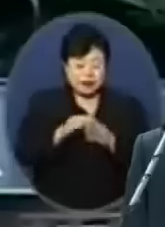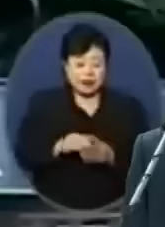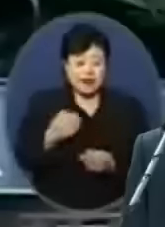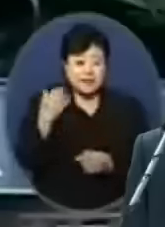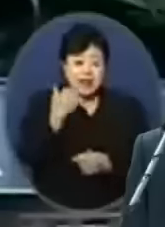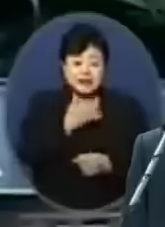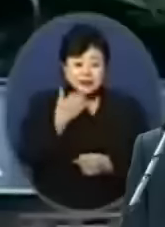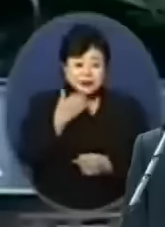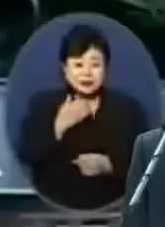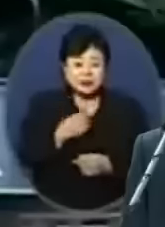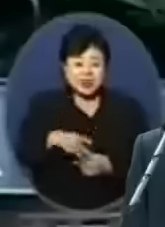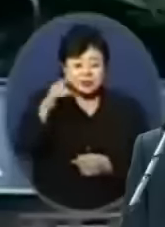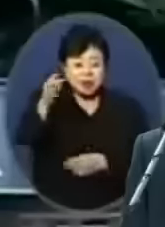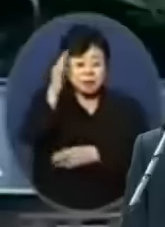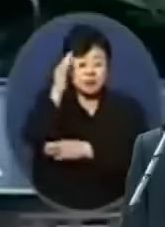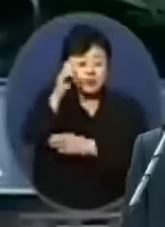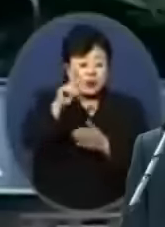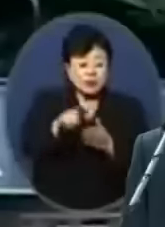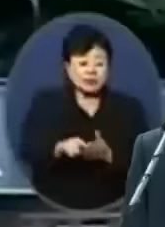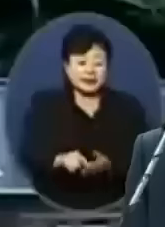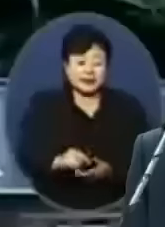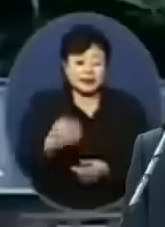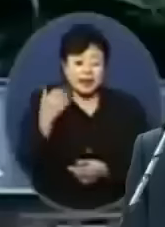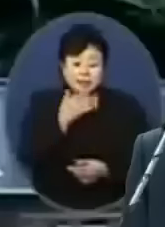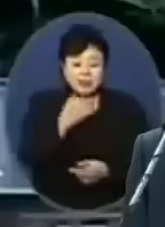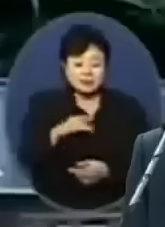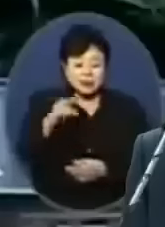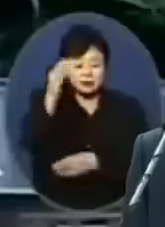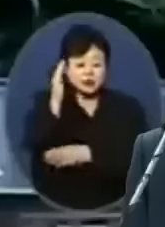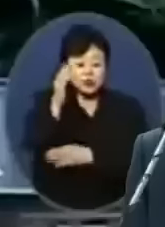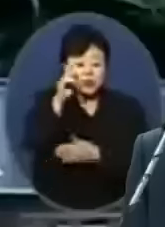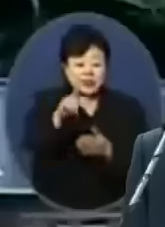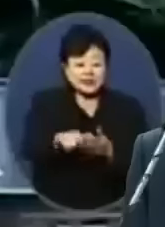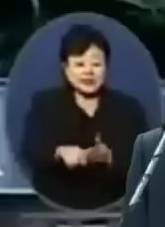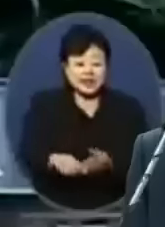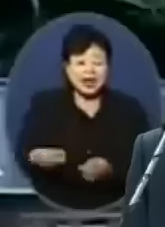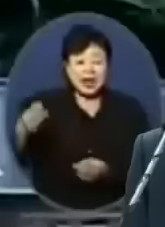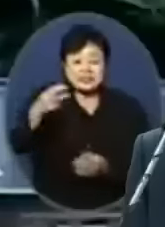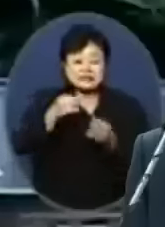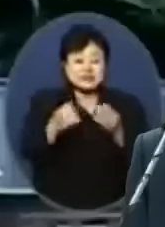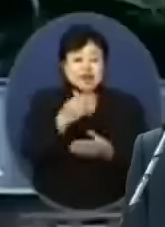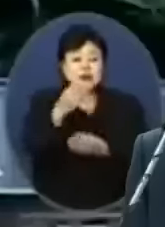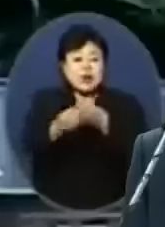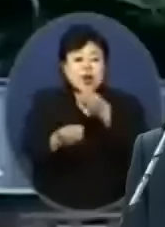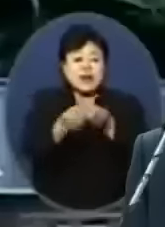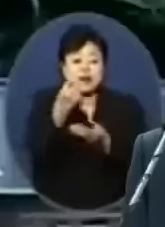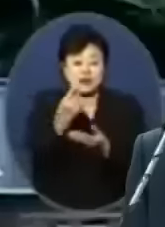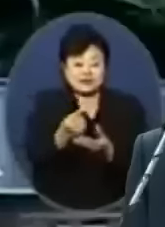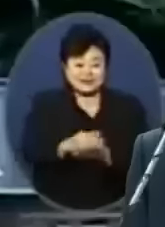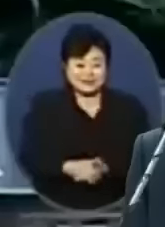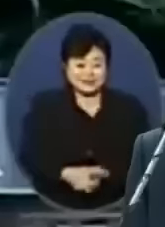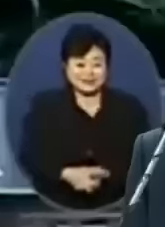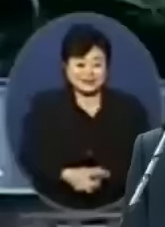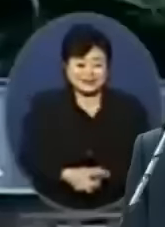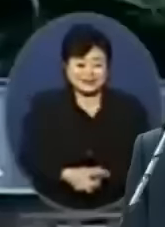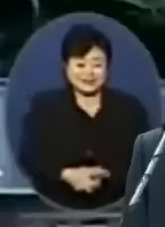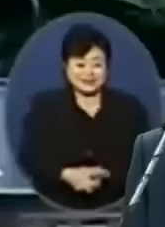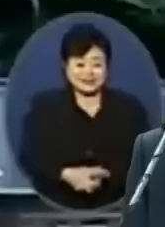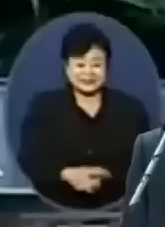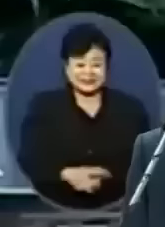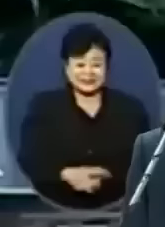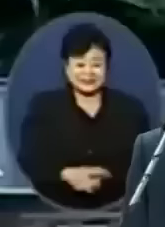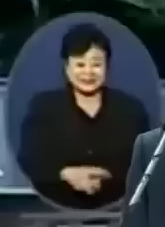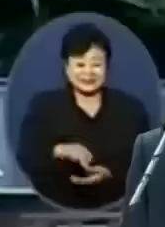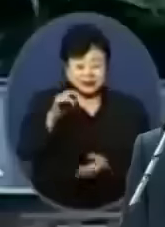베드로가 처음 설교하니 베드로의 처음 설교를 듣고 3,000명이 회개하고 나왔습니다.